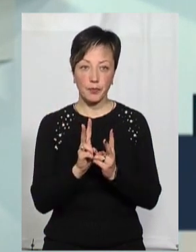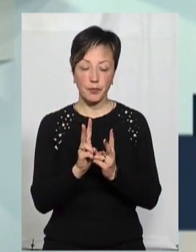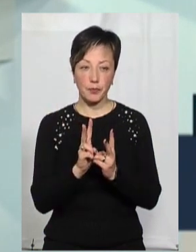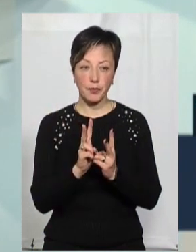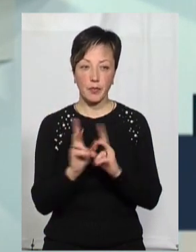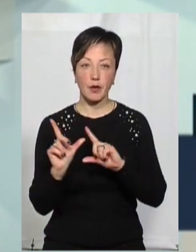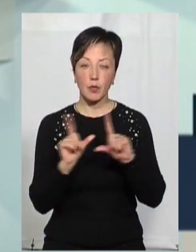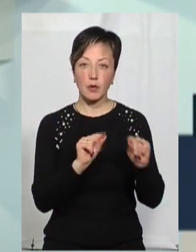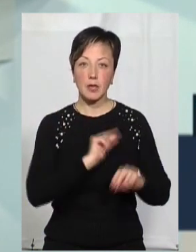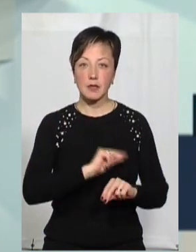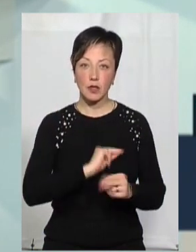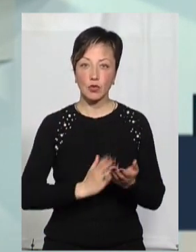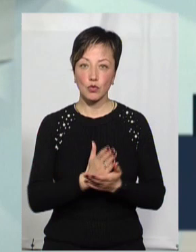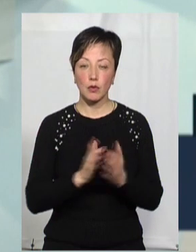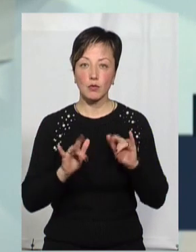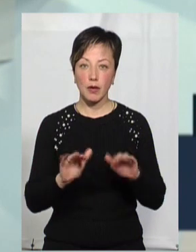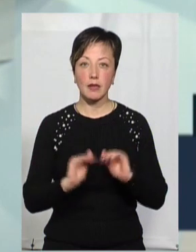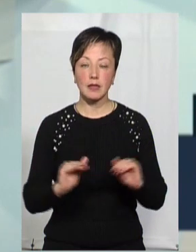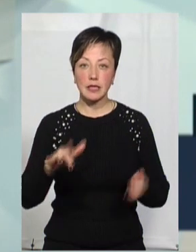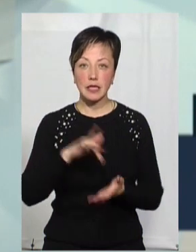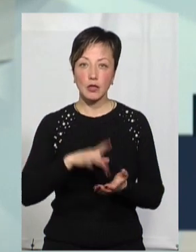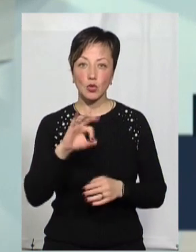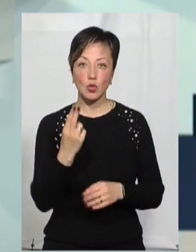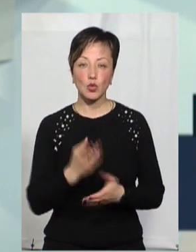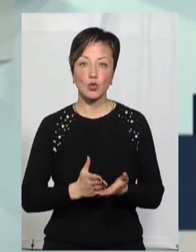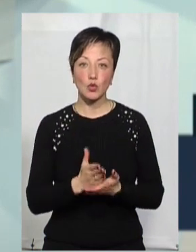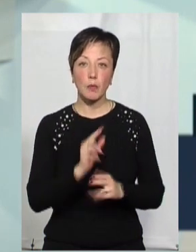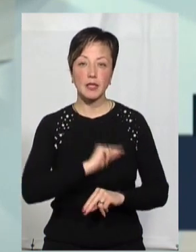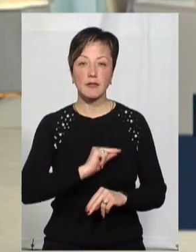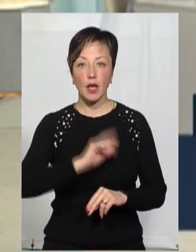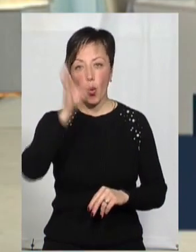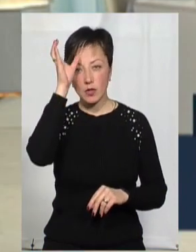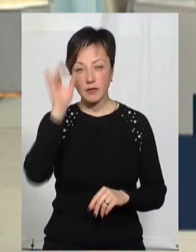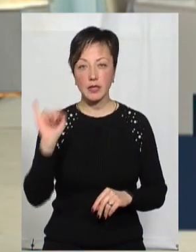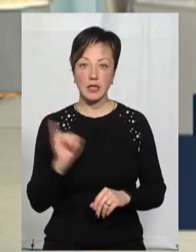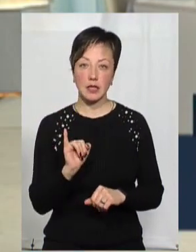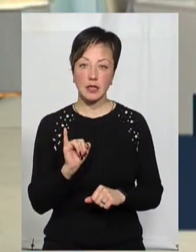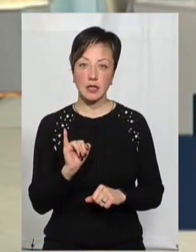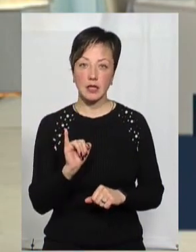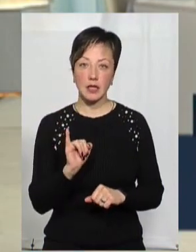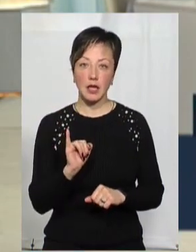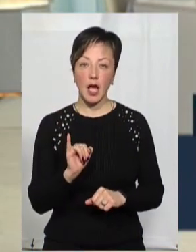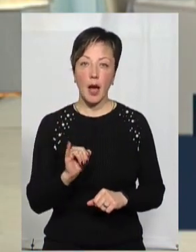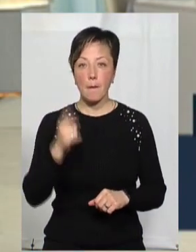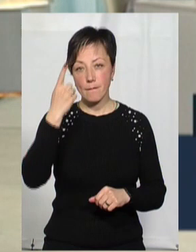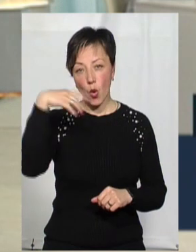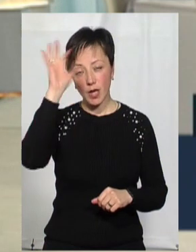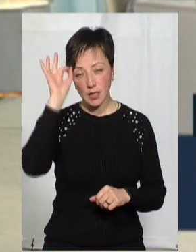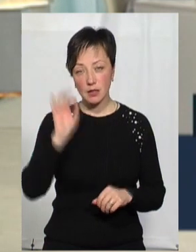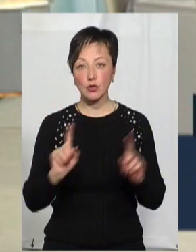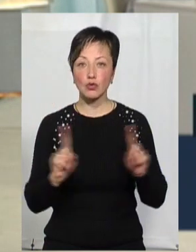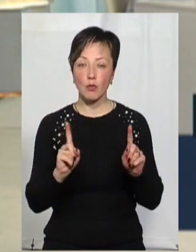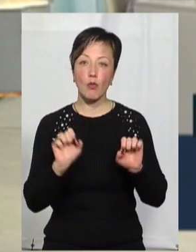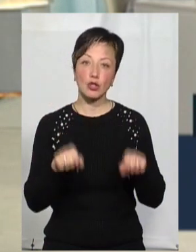поїдуть працівники служби у справах дітей, центру соціальних служб, працівники освіти і ювенальна превенція. З тим,